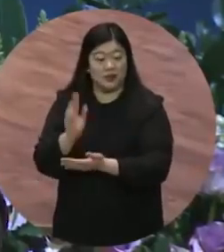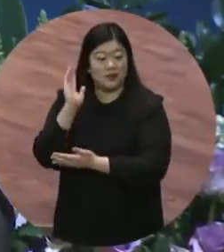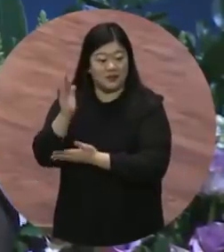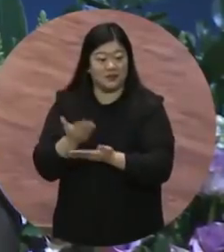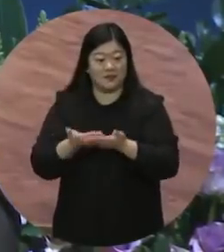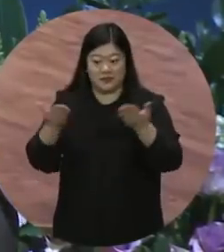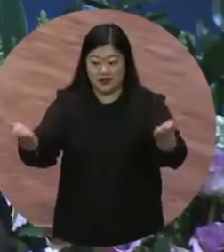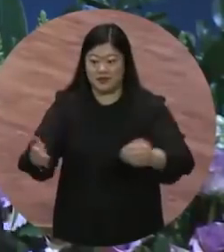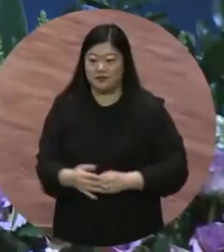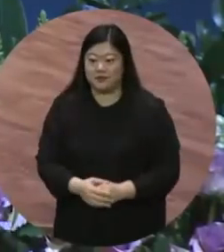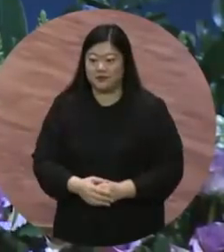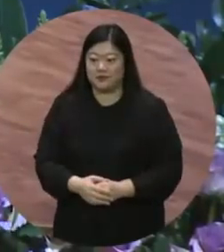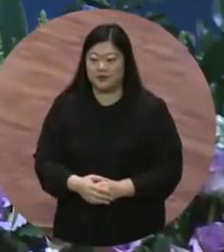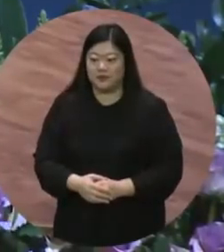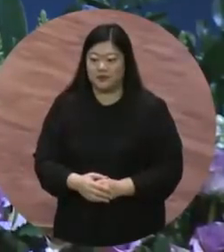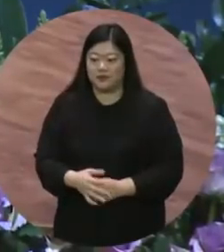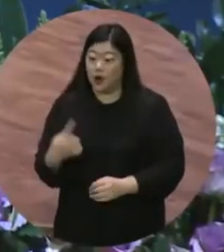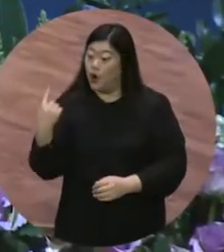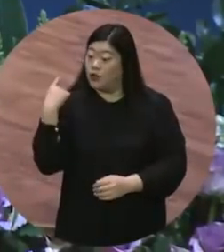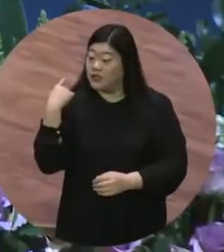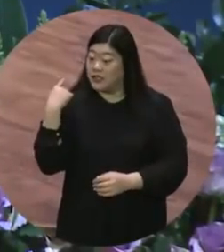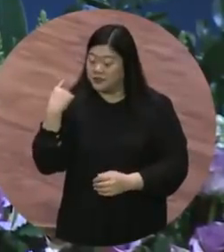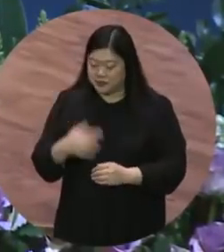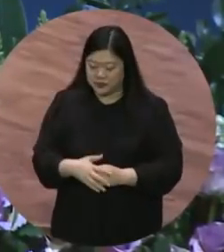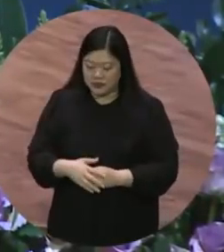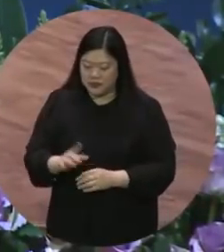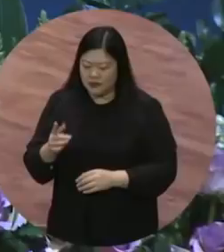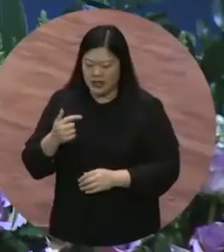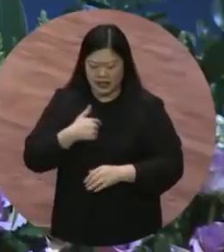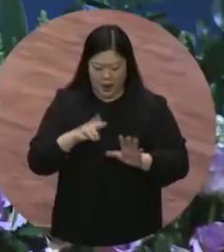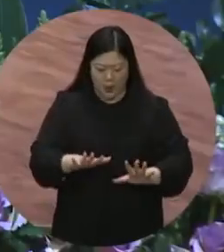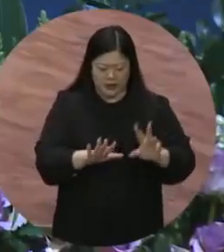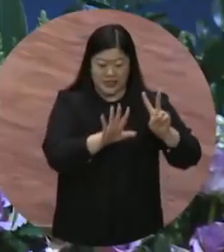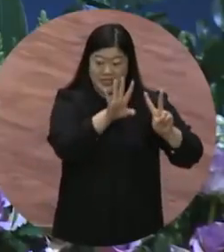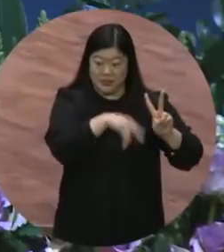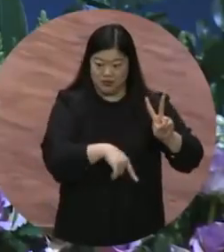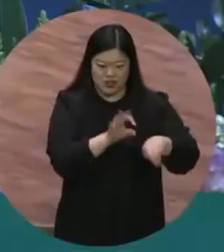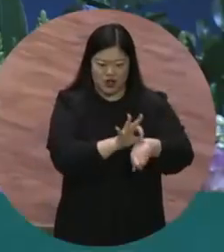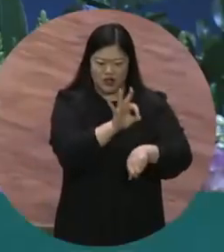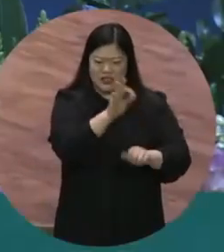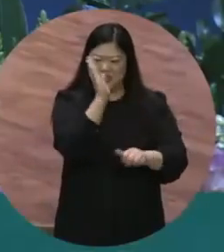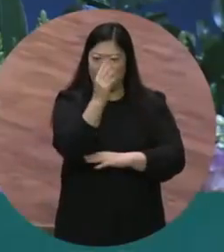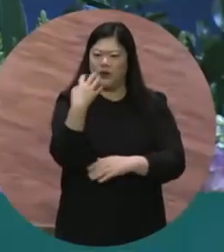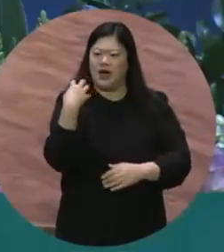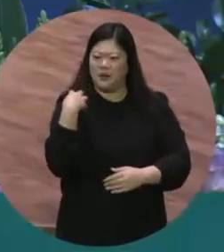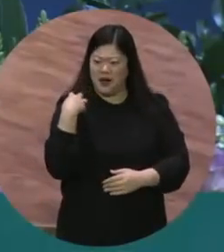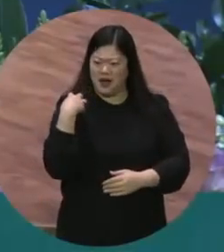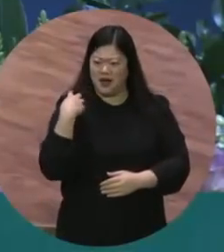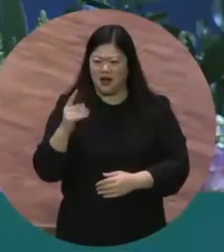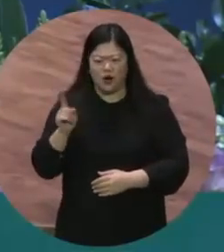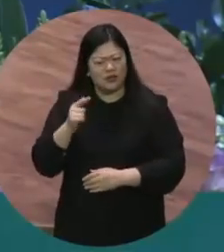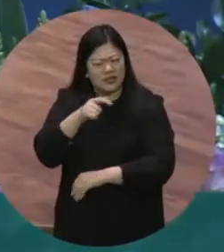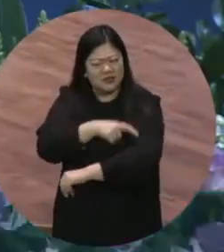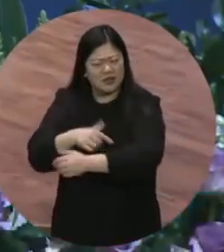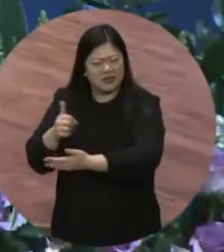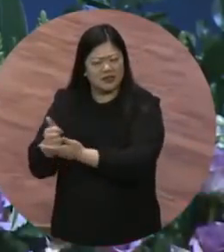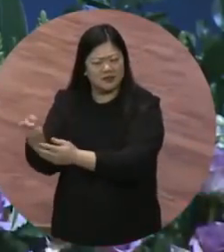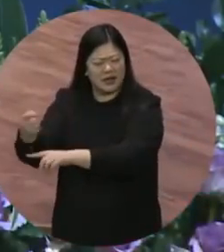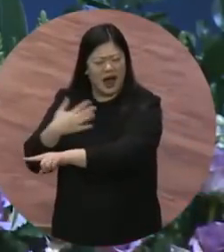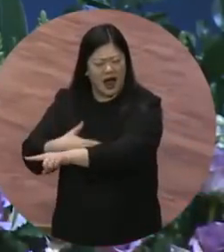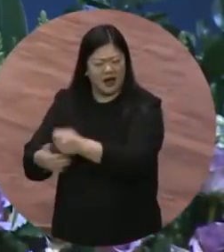어제 어떤 우리 집사님이 오늘 제가 2부 설교하는 것을 아신 것 같아요. 그러면서